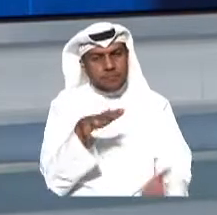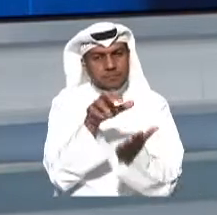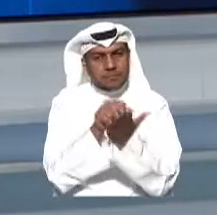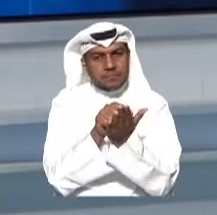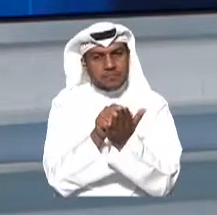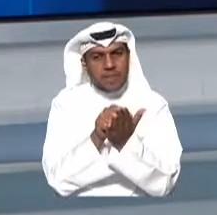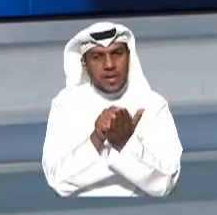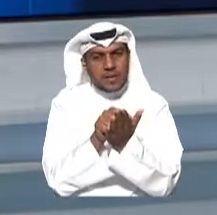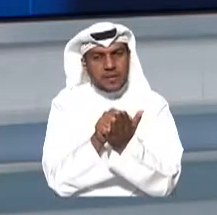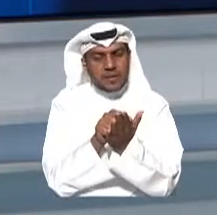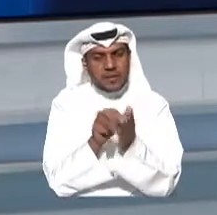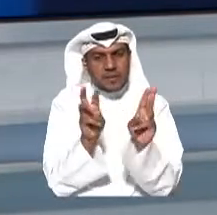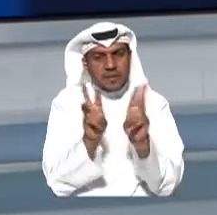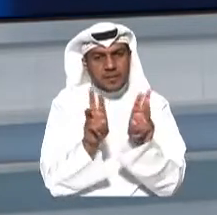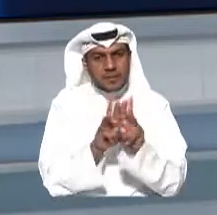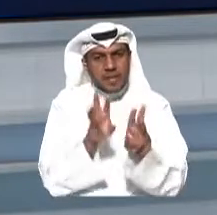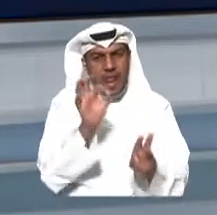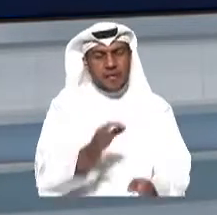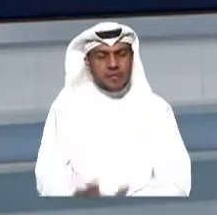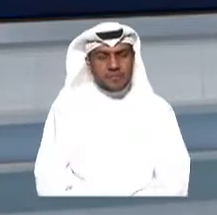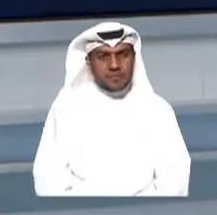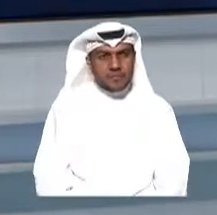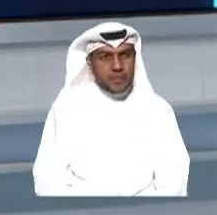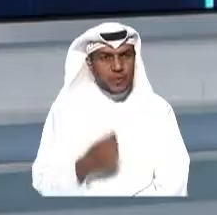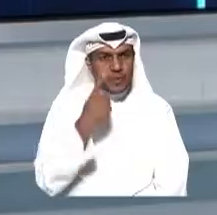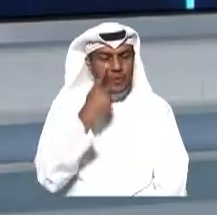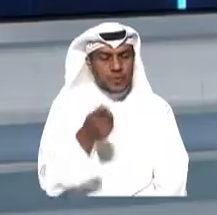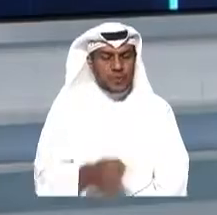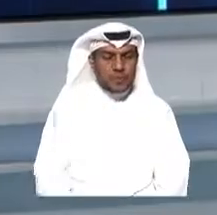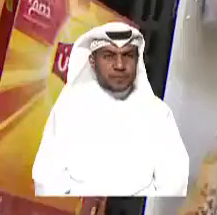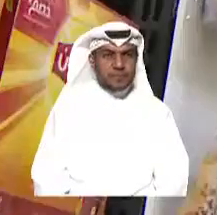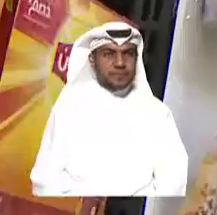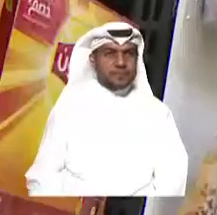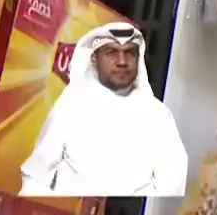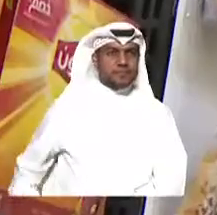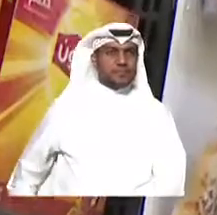المسبقة بالباركود. إليكم التفاصيل.